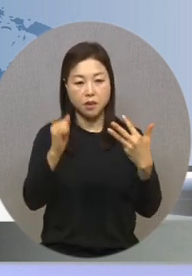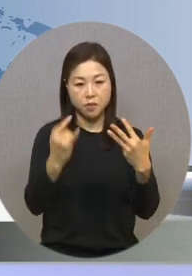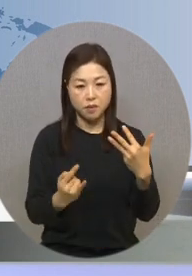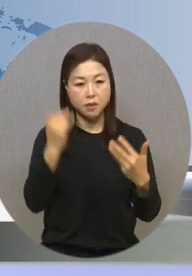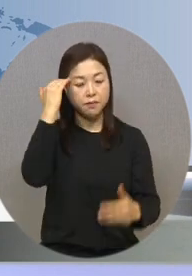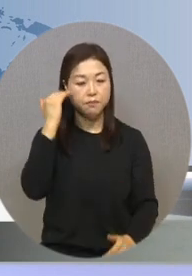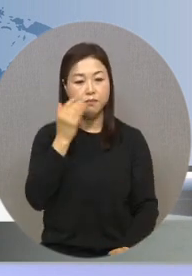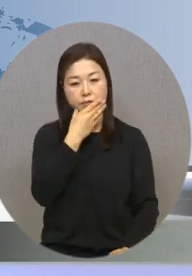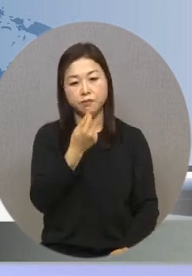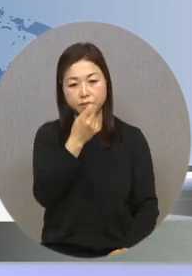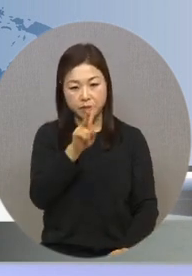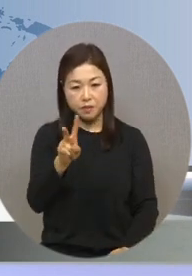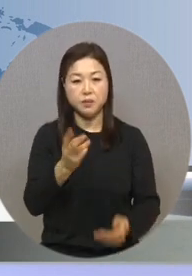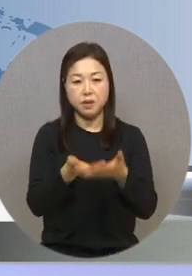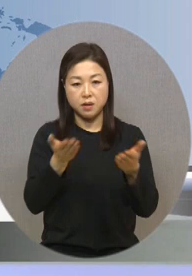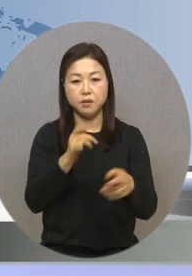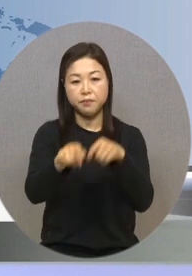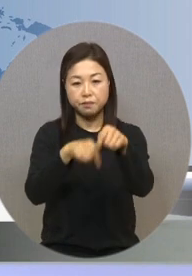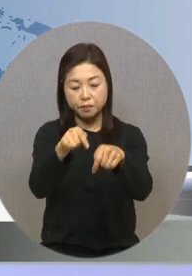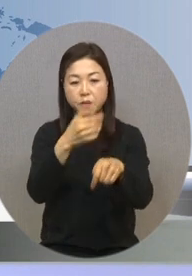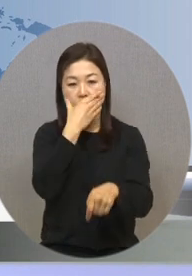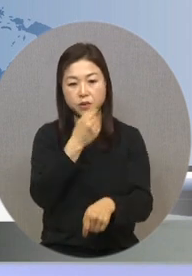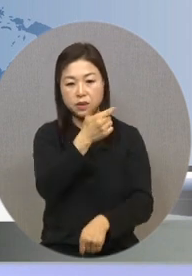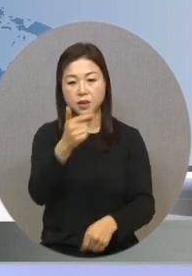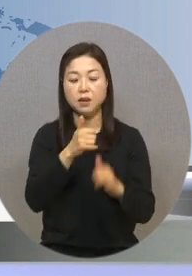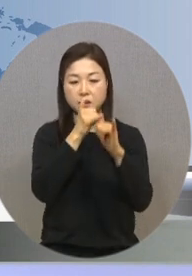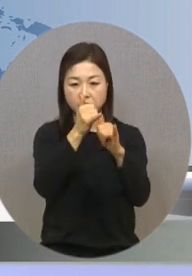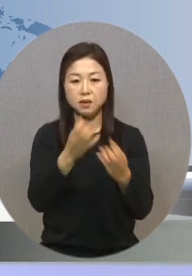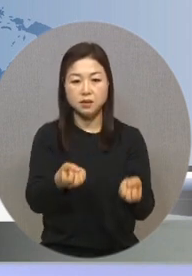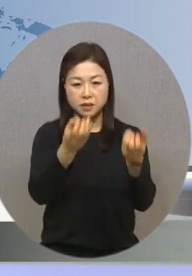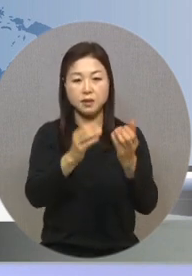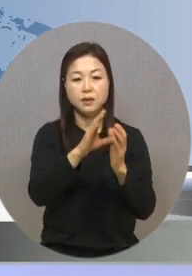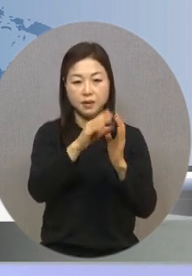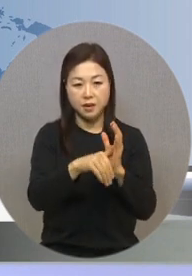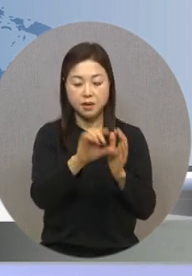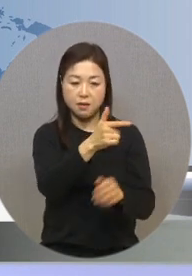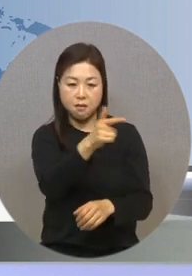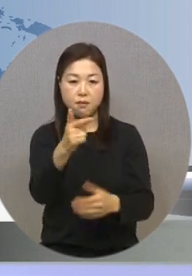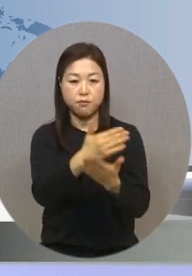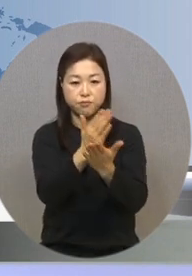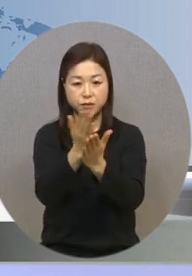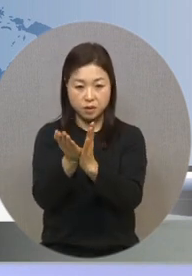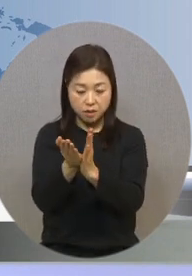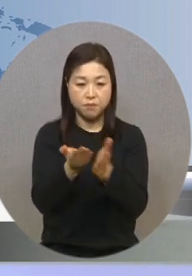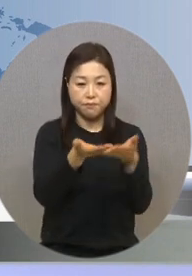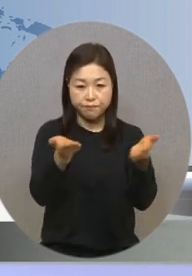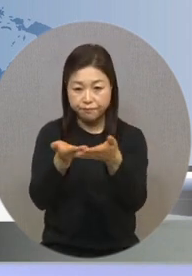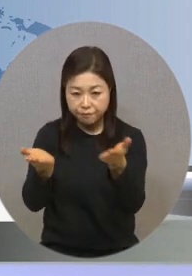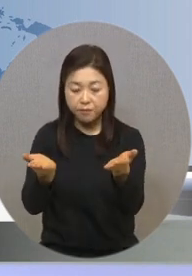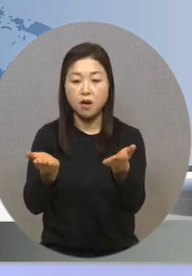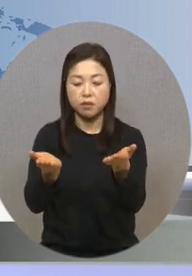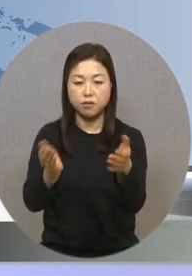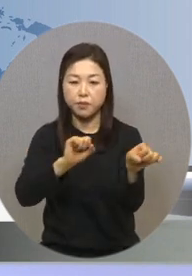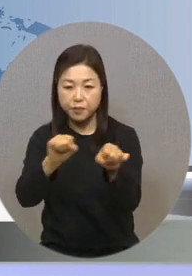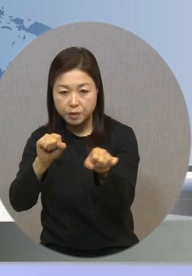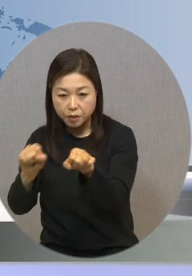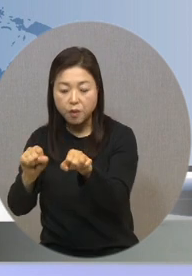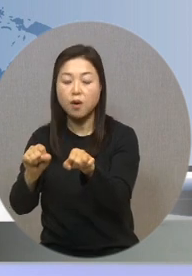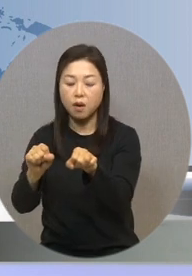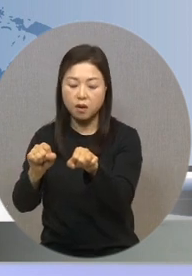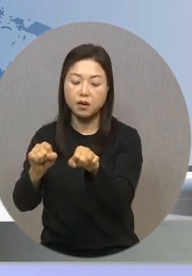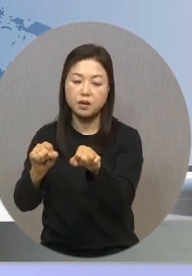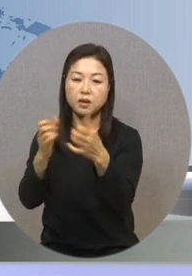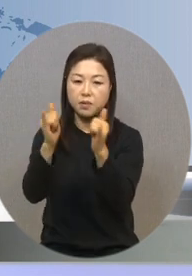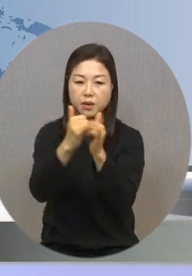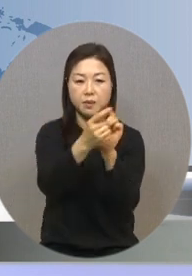대한민국 복지TV 나눔 실천 복지대상 이 시상식에서는 다양한 분야에서 나누고 배려하는 가치를 실천한 이들을 만날